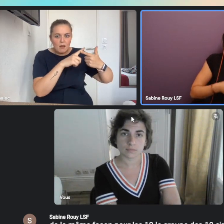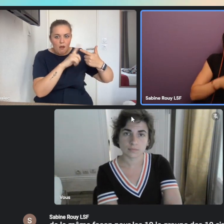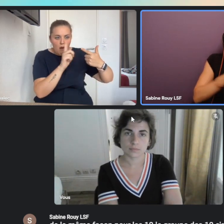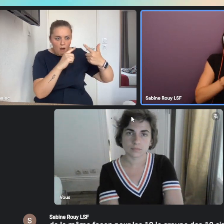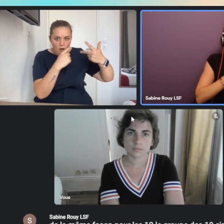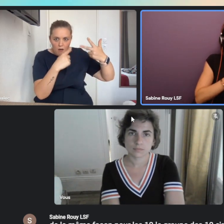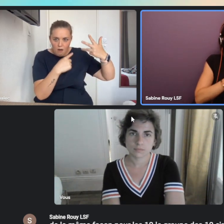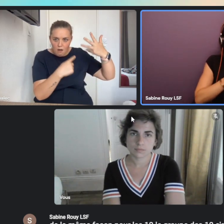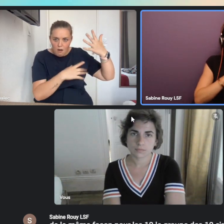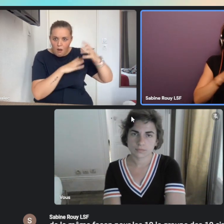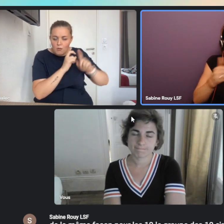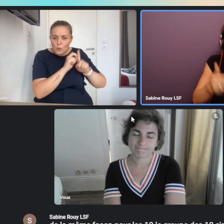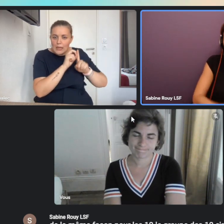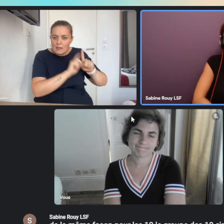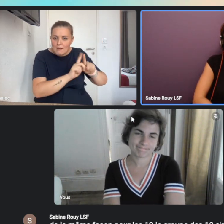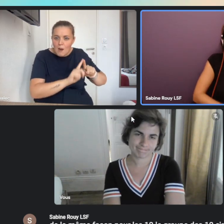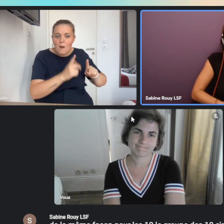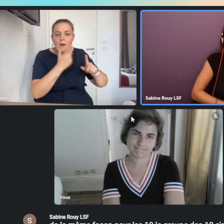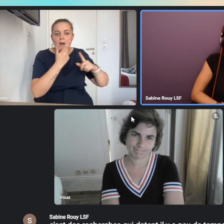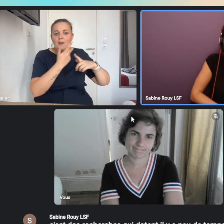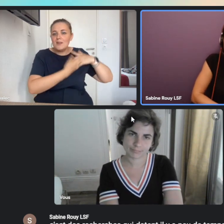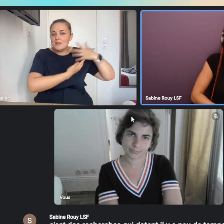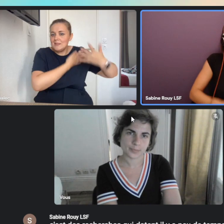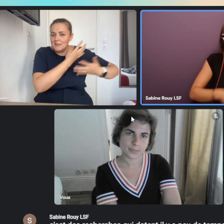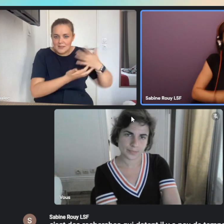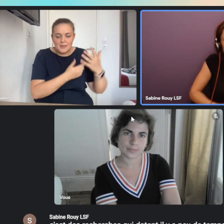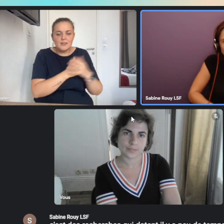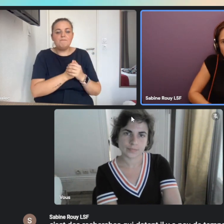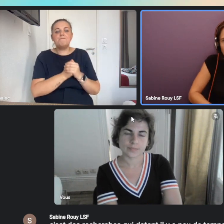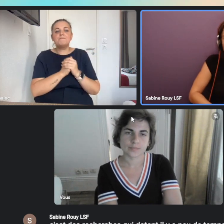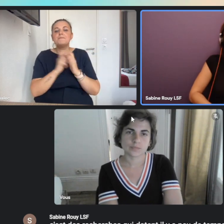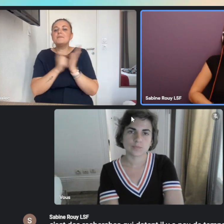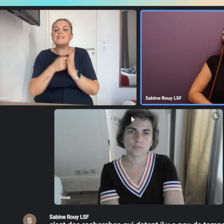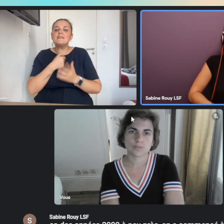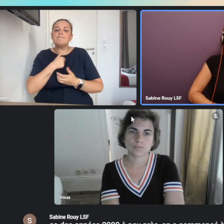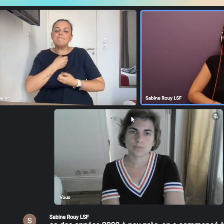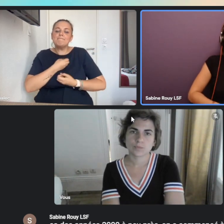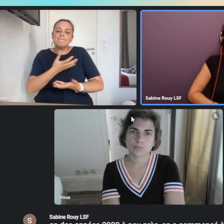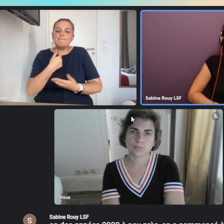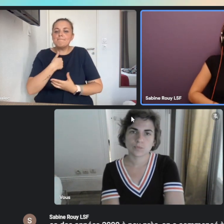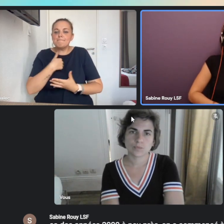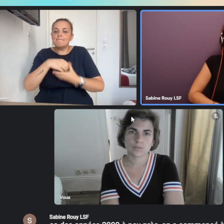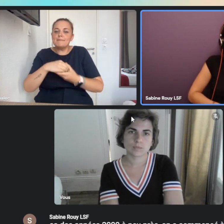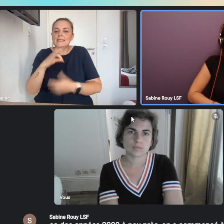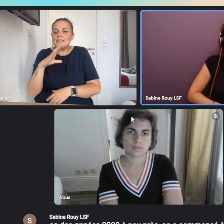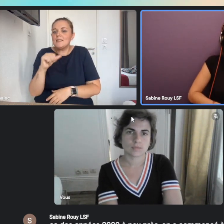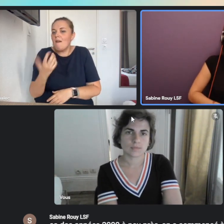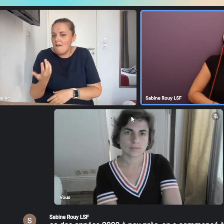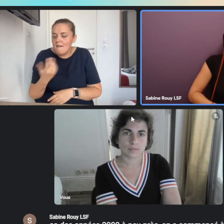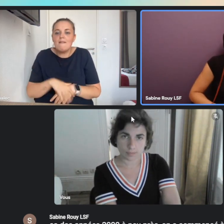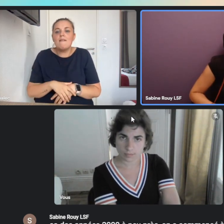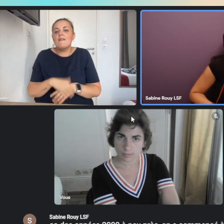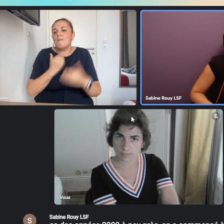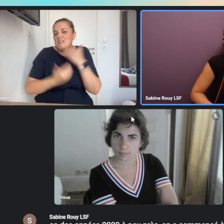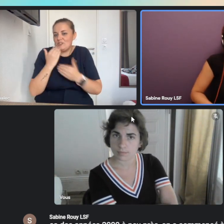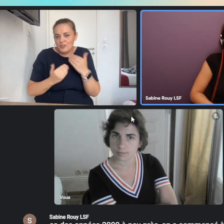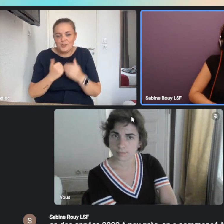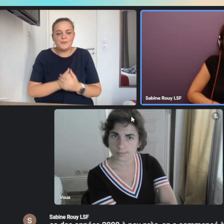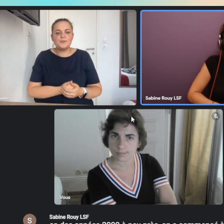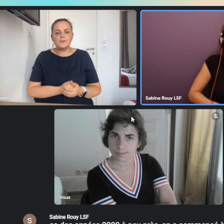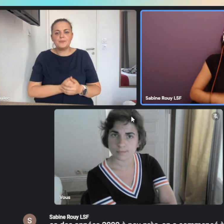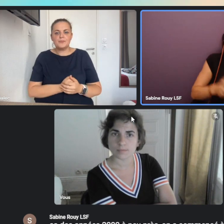parti sur deux troubles et finalement, il y en a beaucoup d'autres avec différents degrés. Donc, quand je m'exprime sur